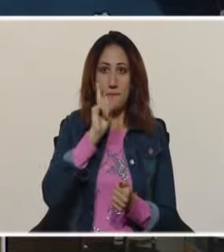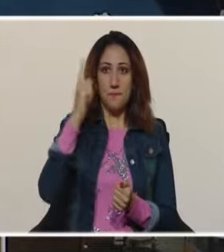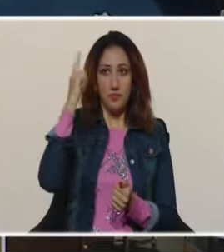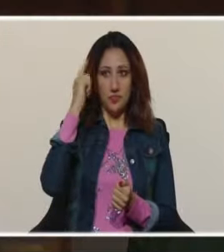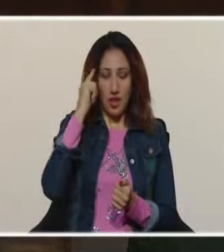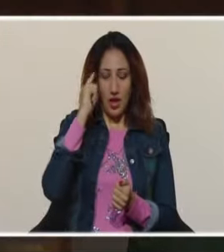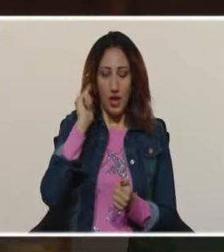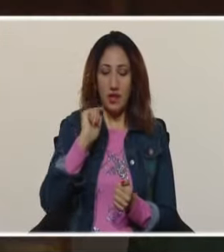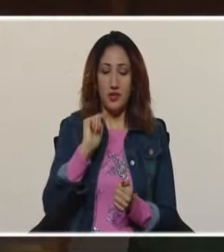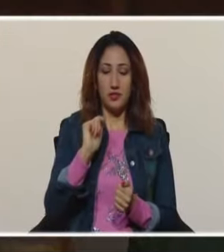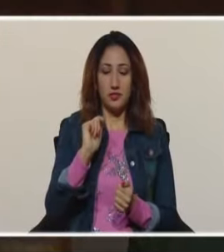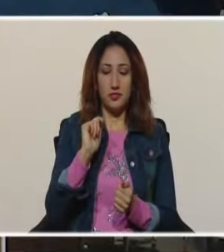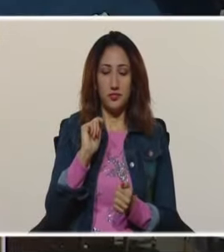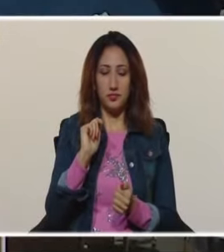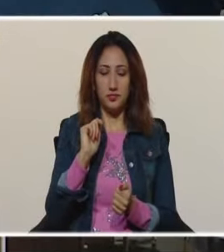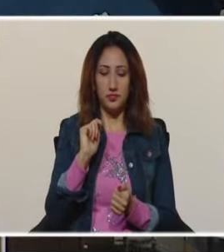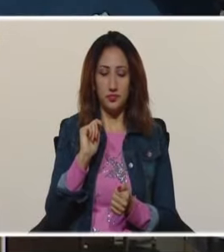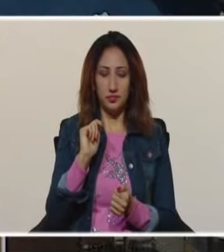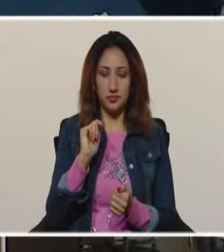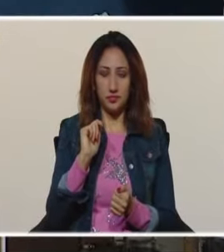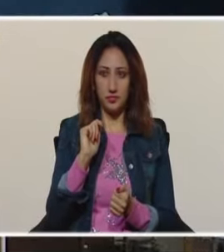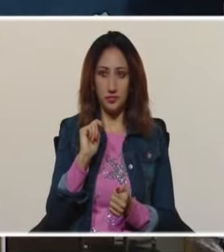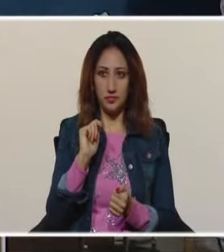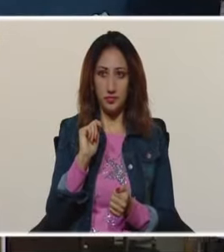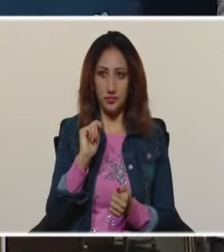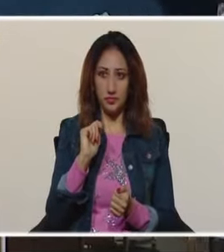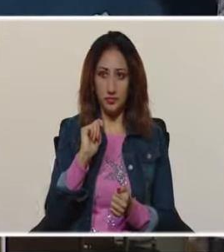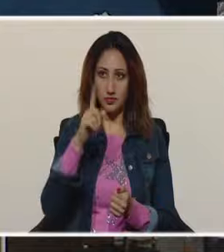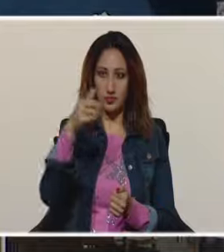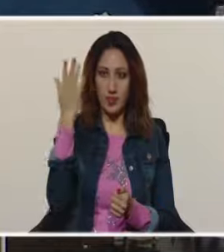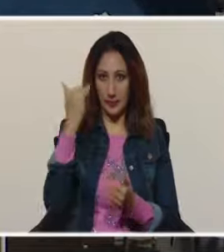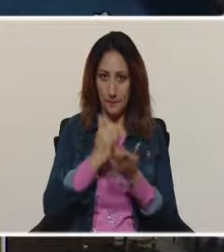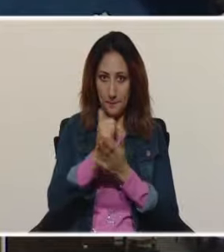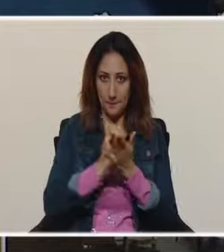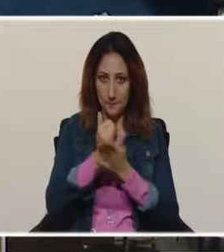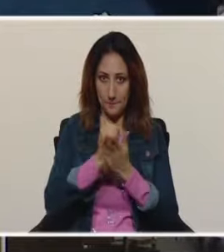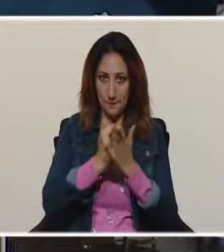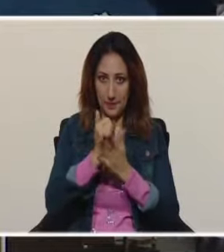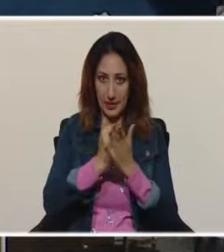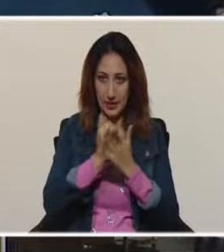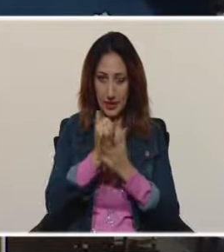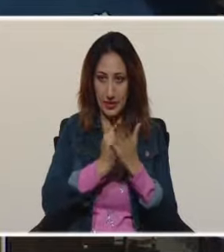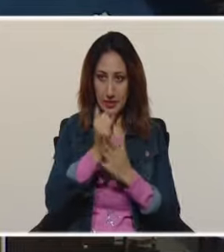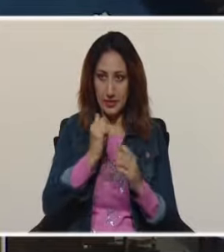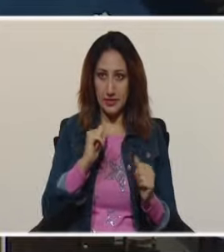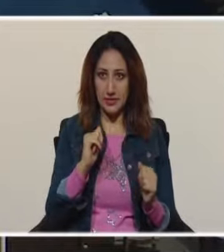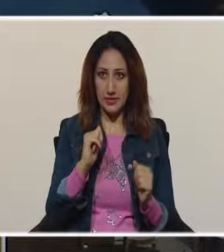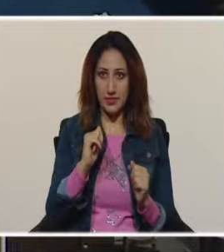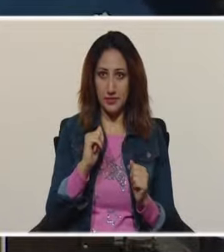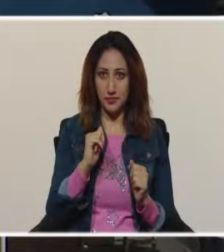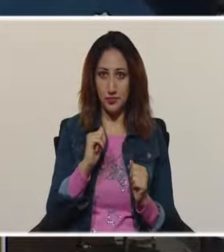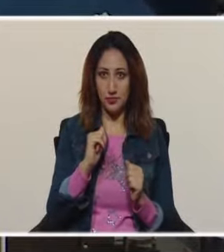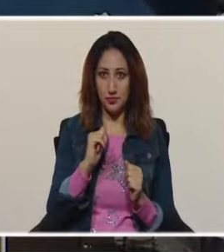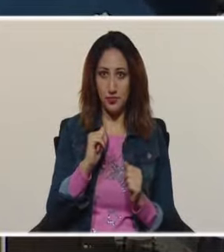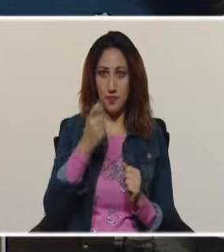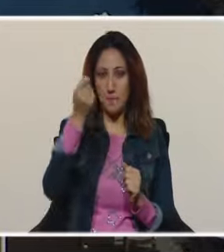جدا. يعني احكي لي طب موقف كده. يعني مثلا كان في أيام المدرسة، كان ندى كانت داخله تاخد المصروف عادي جدا، هو بيدي